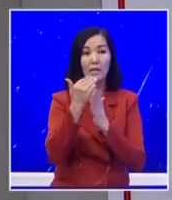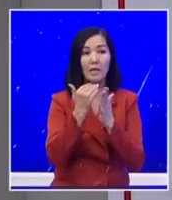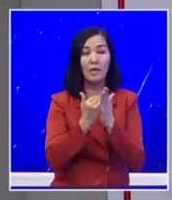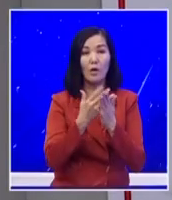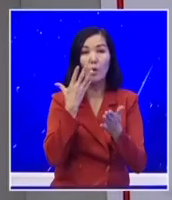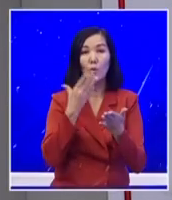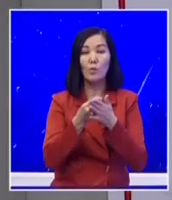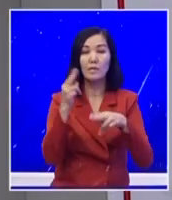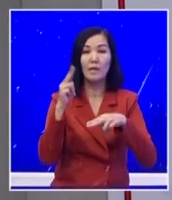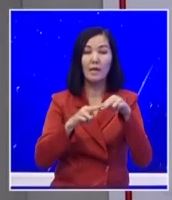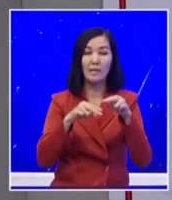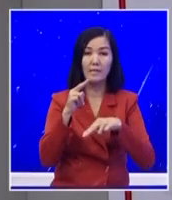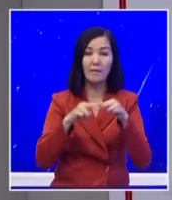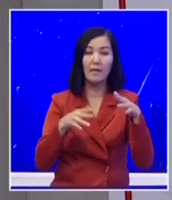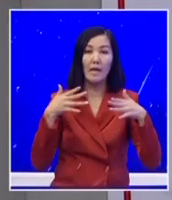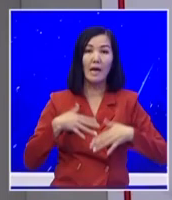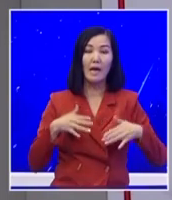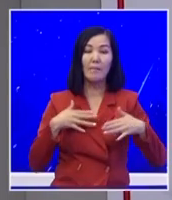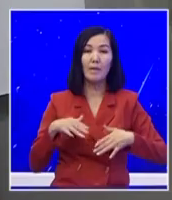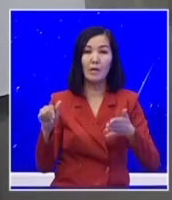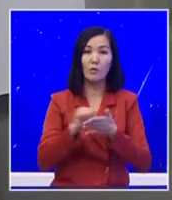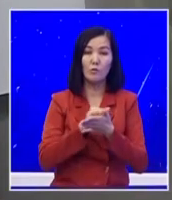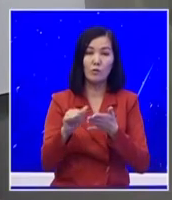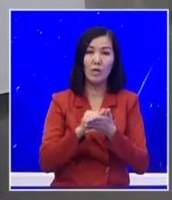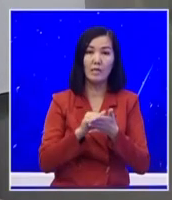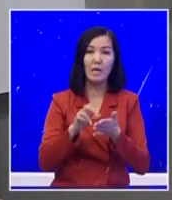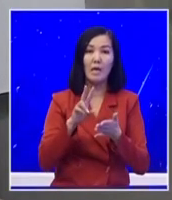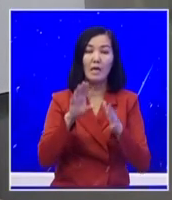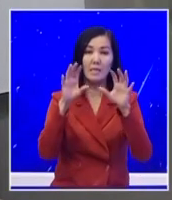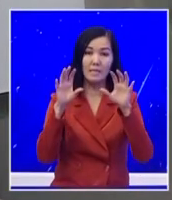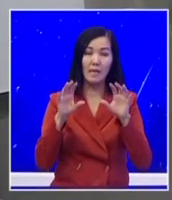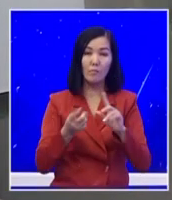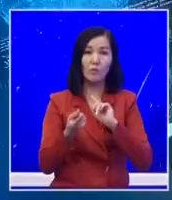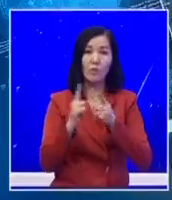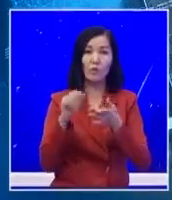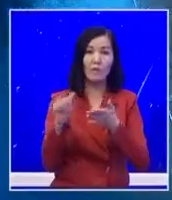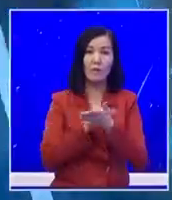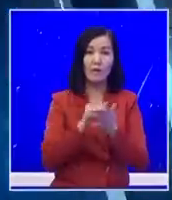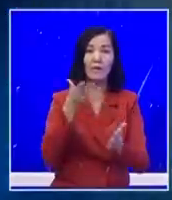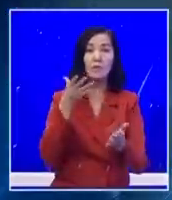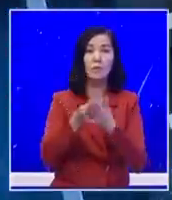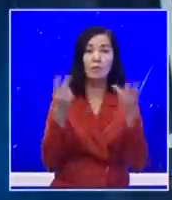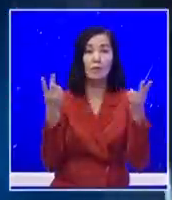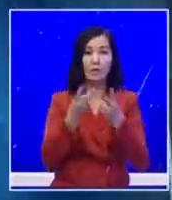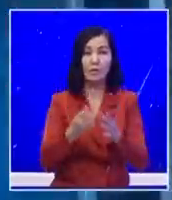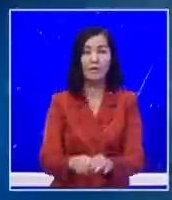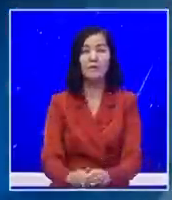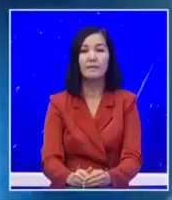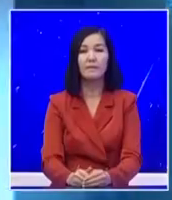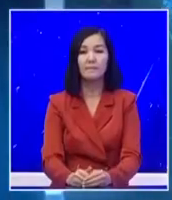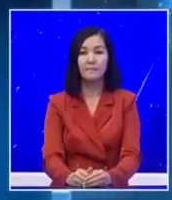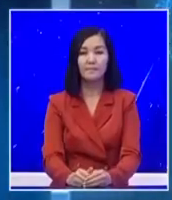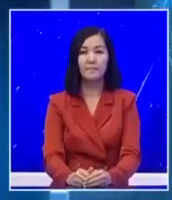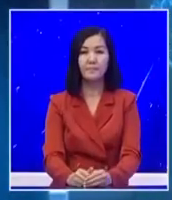жеке куәлігі, Армениядағы тіркеген көлік құжаты, нотариус бойынша аударма қағазы мен төлем. Елдана Серікбайқызы, Меруерт Қыдырбайқызы,